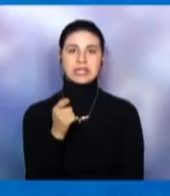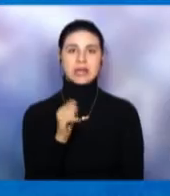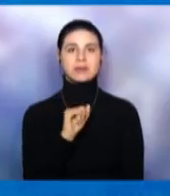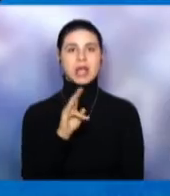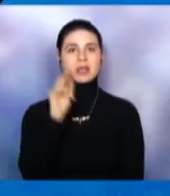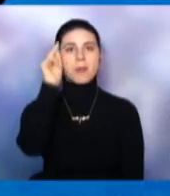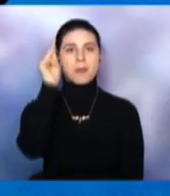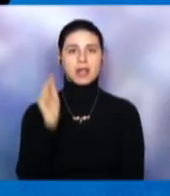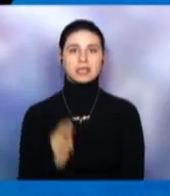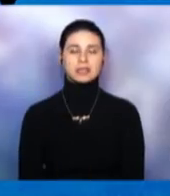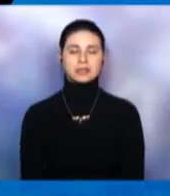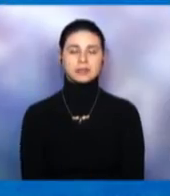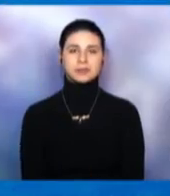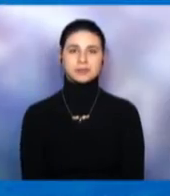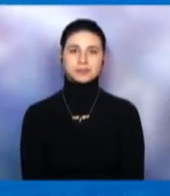ან ფანქრით.